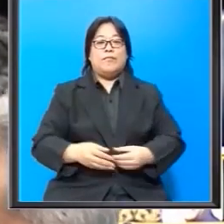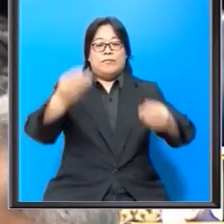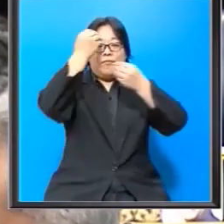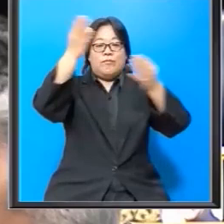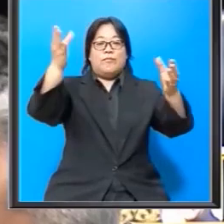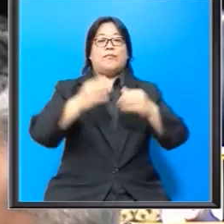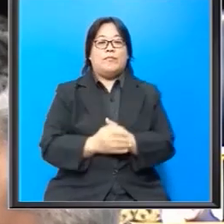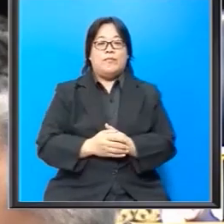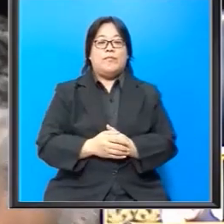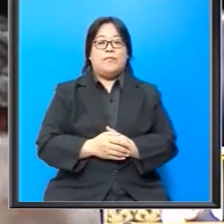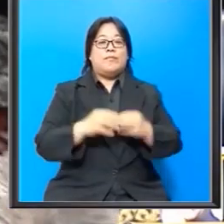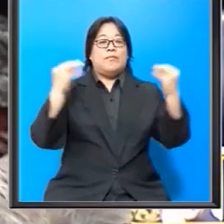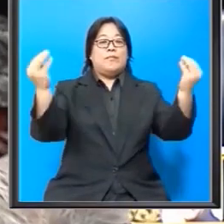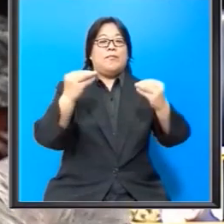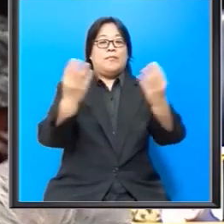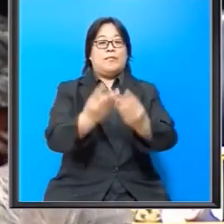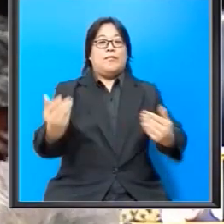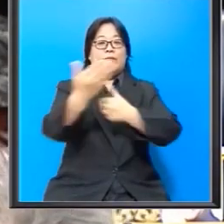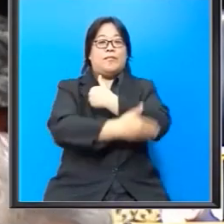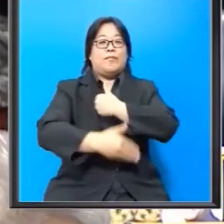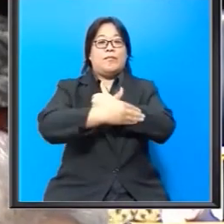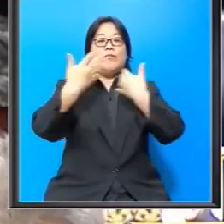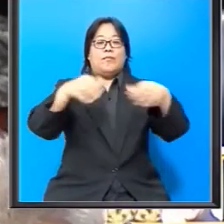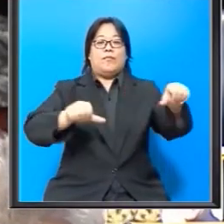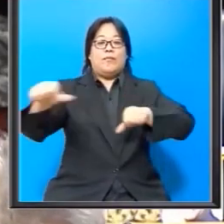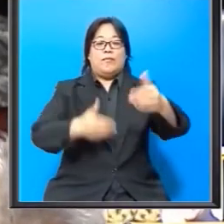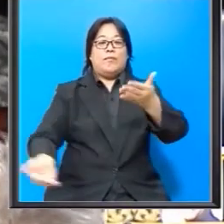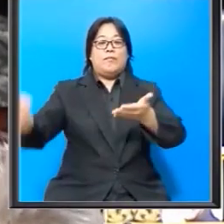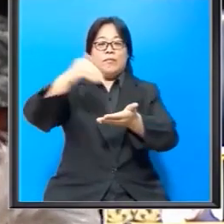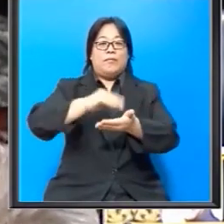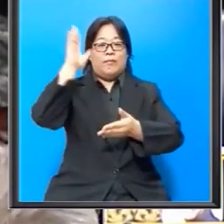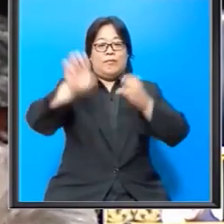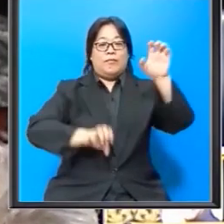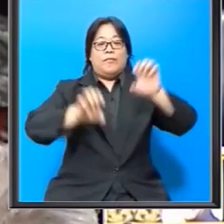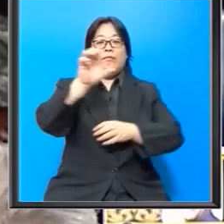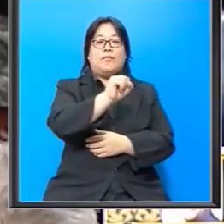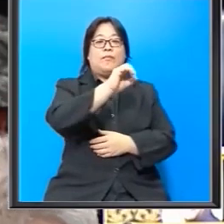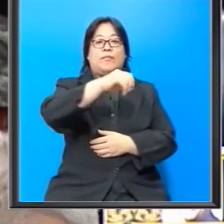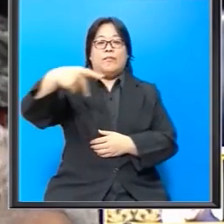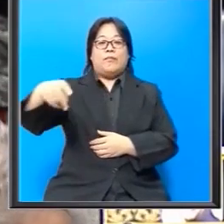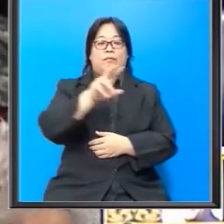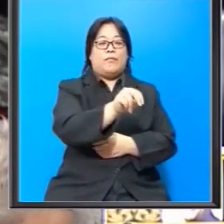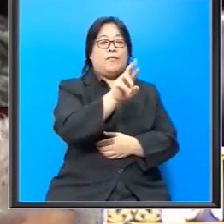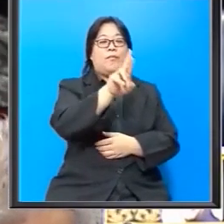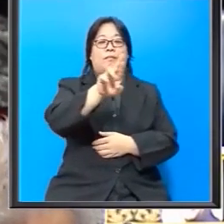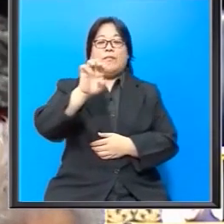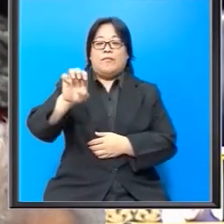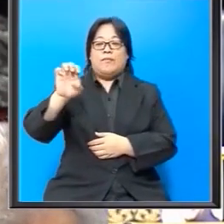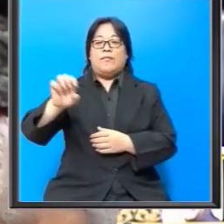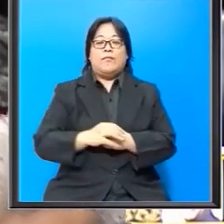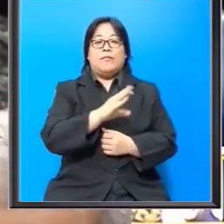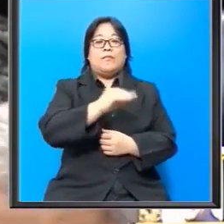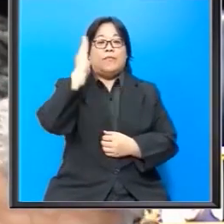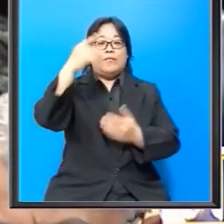haloman Majdi negara yang telah dititipkan sekolah akan menilai e-shop energi ini